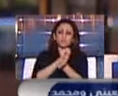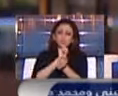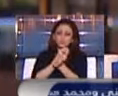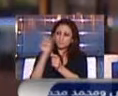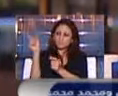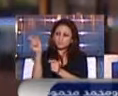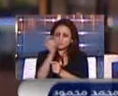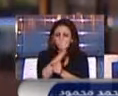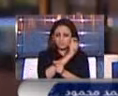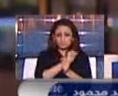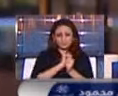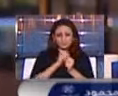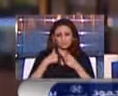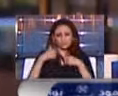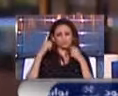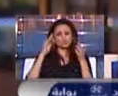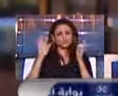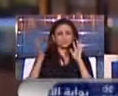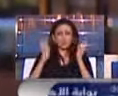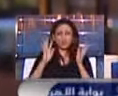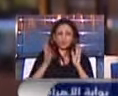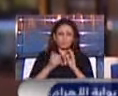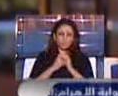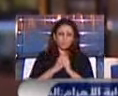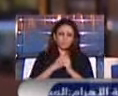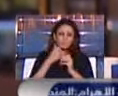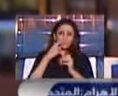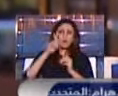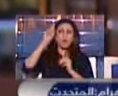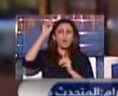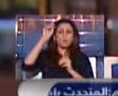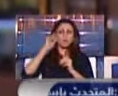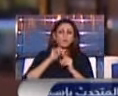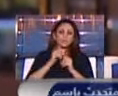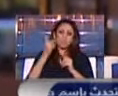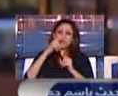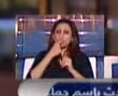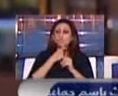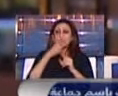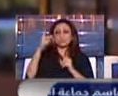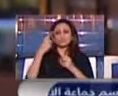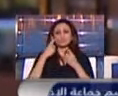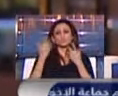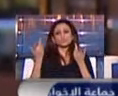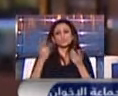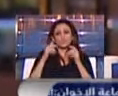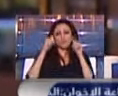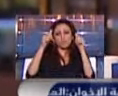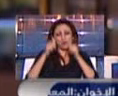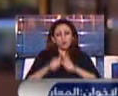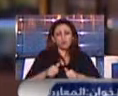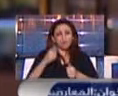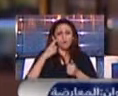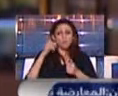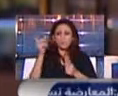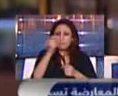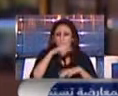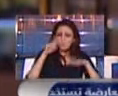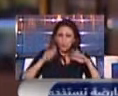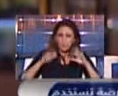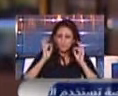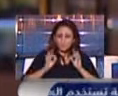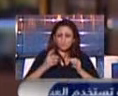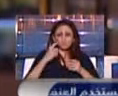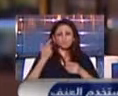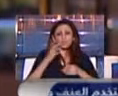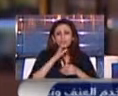بقى. إنما إحنا مش عارفة، إحنا ما سايبينها على الله بقى، ثم عليه أما نشوف القرار اللي صدر دون ونشوف